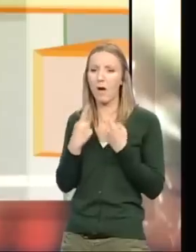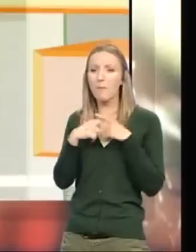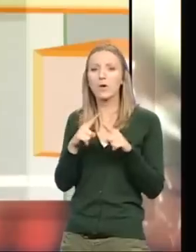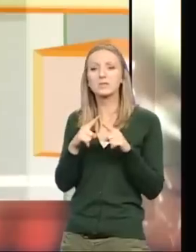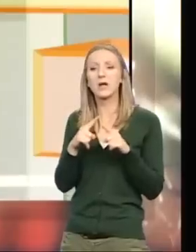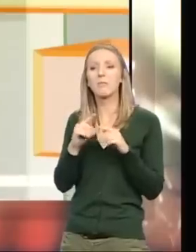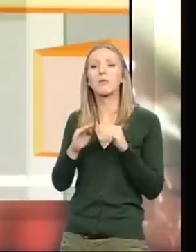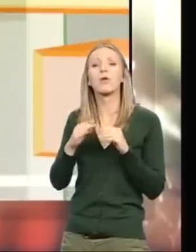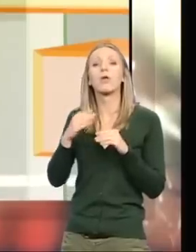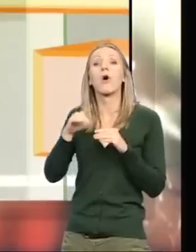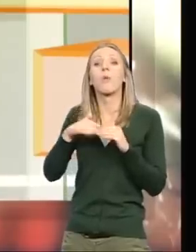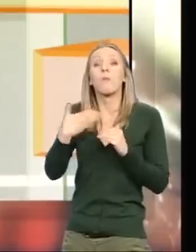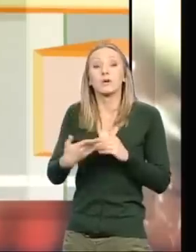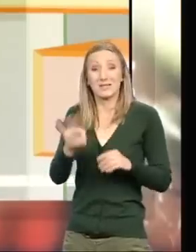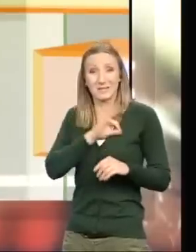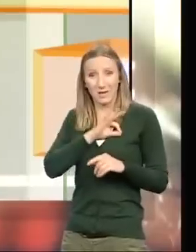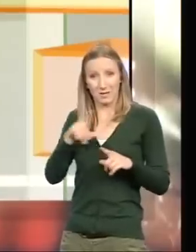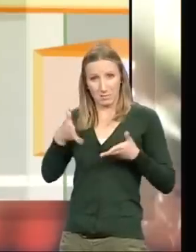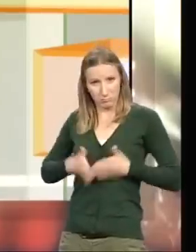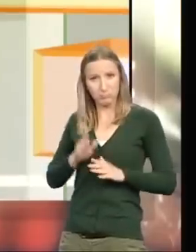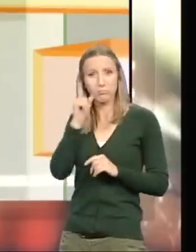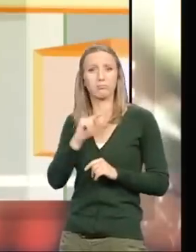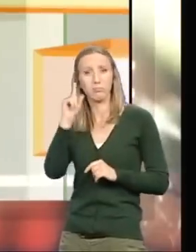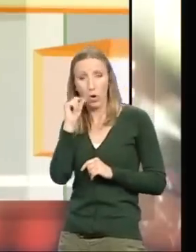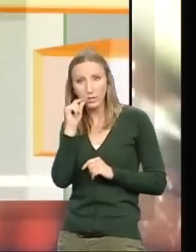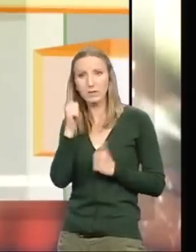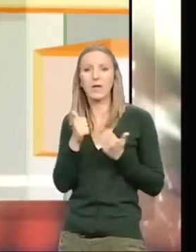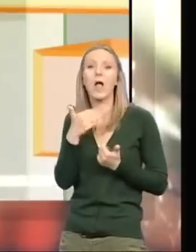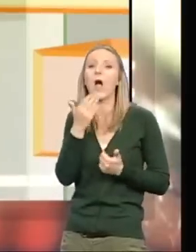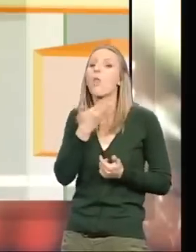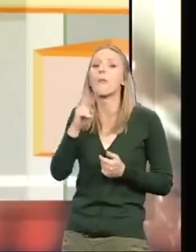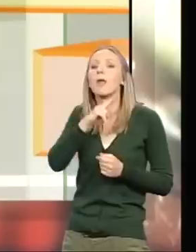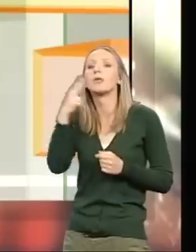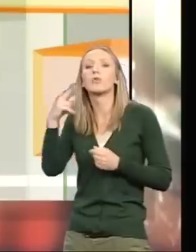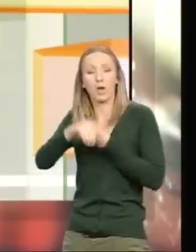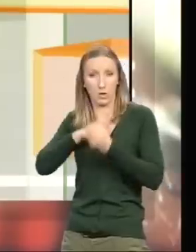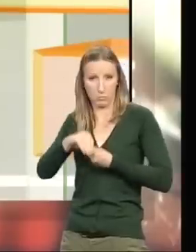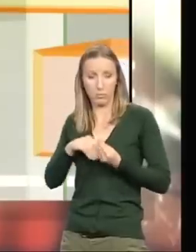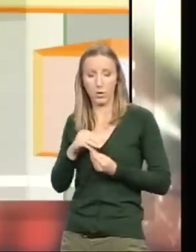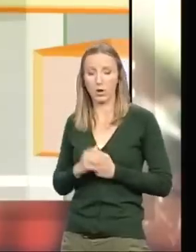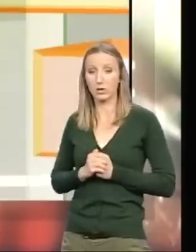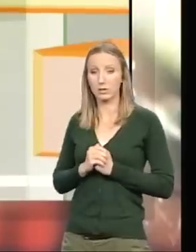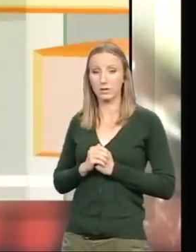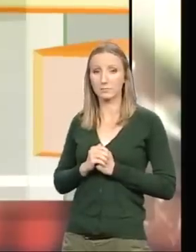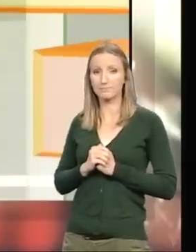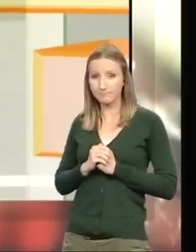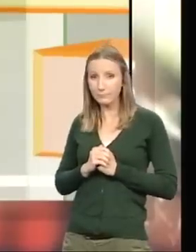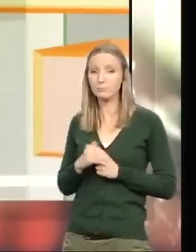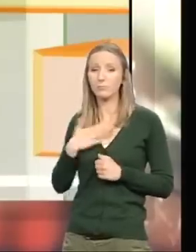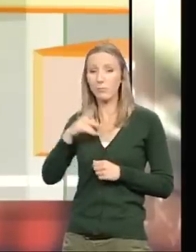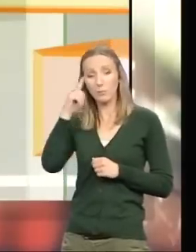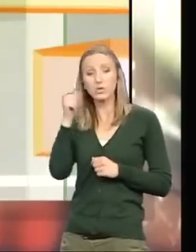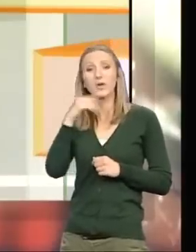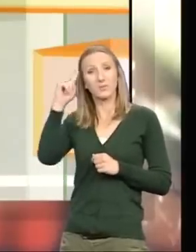smrti bioloških roditelja ako nemaju neke bliše srodnike. Ali moram priznati sad ja, možda negdje moje lično mišljenje, ali i mišljenje